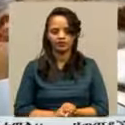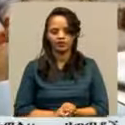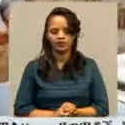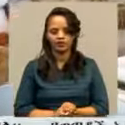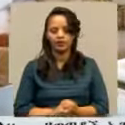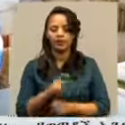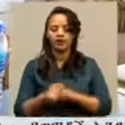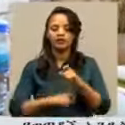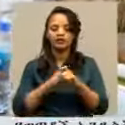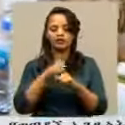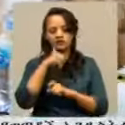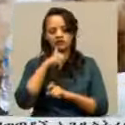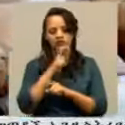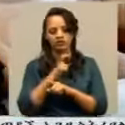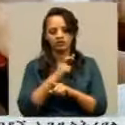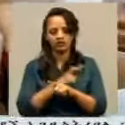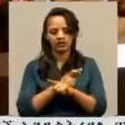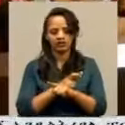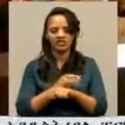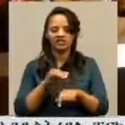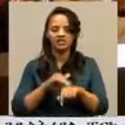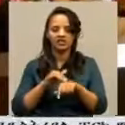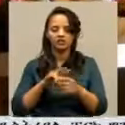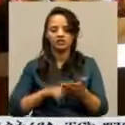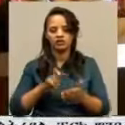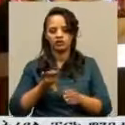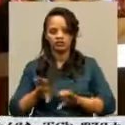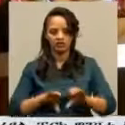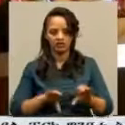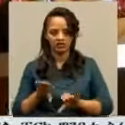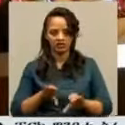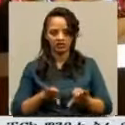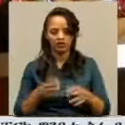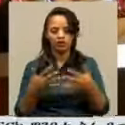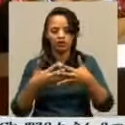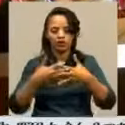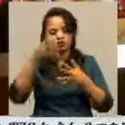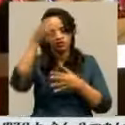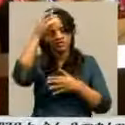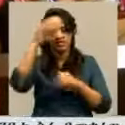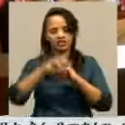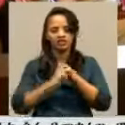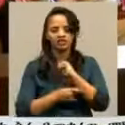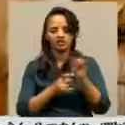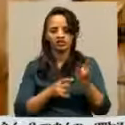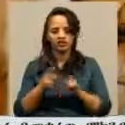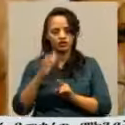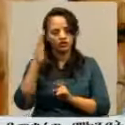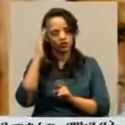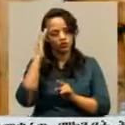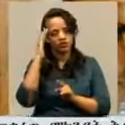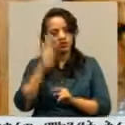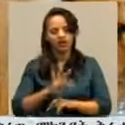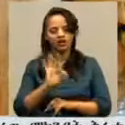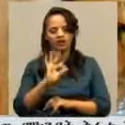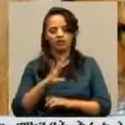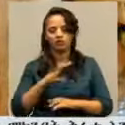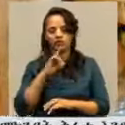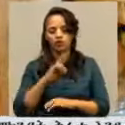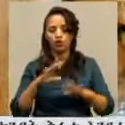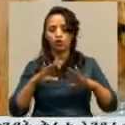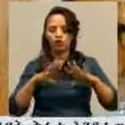የዓለም አቀፍ የሴቶች ቀን የአመፅ እንቅስቃሴን መነሻ በማድረግ በተባበሩት መንግስታት ድርጅት ዘንድ እውቅናን ያገኘ በዓል ነው።